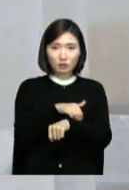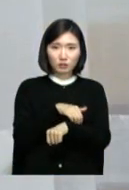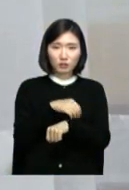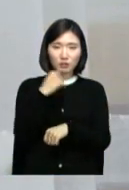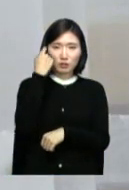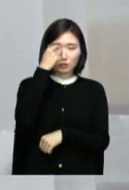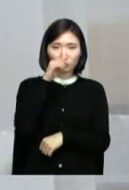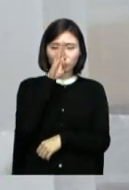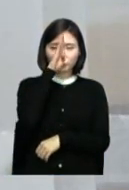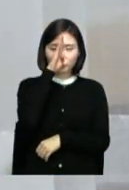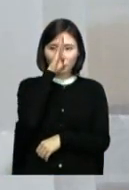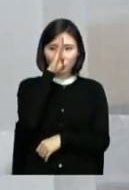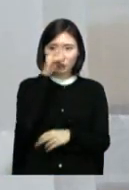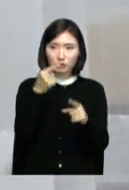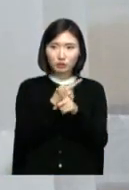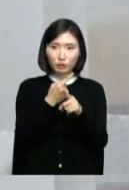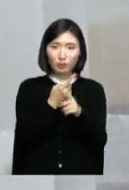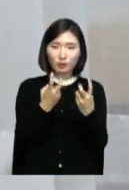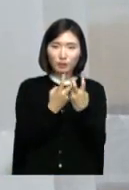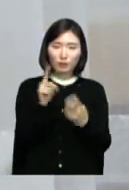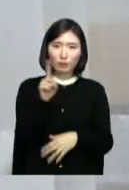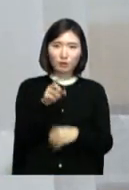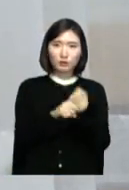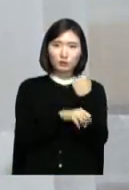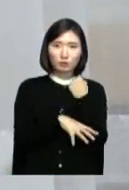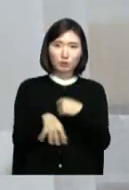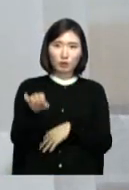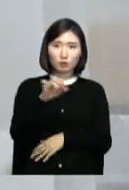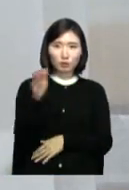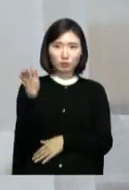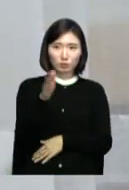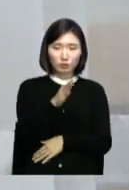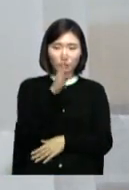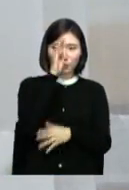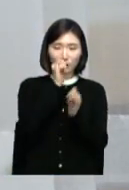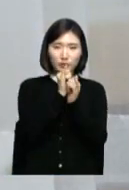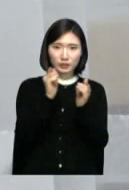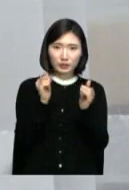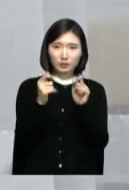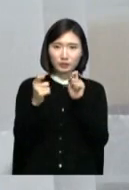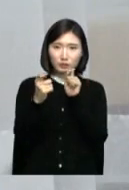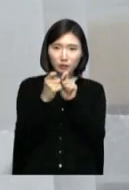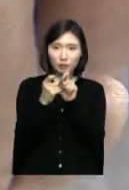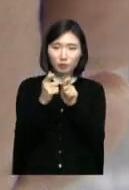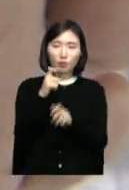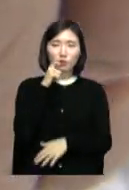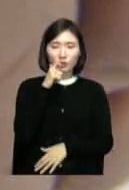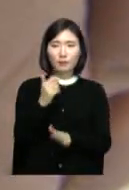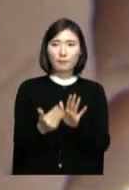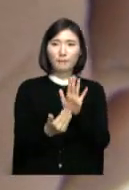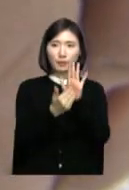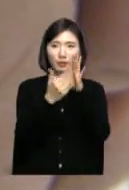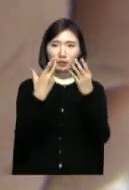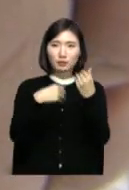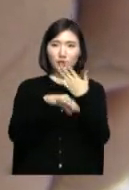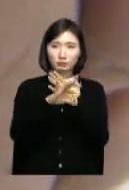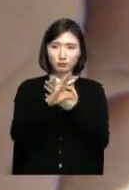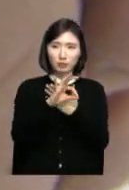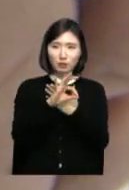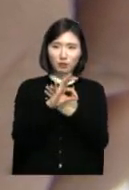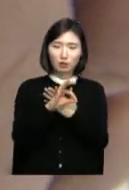있다고요 일단 그 근본 치료는 그 항원으로 터 환자를 어 접촉하지 못하게 하는 것입니다 예를 들면 아까처럼